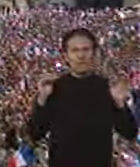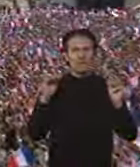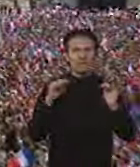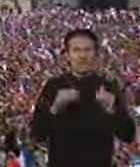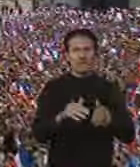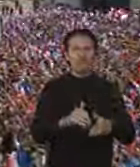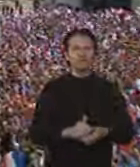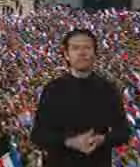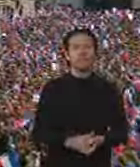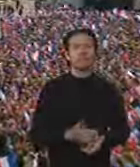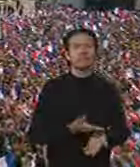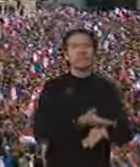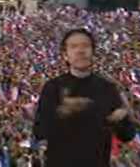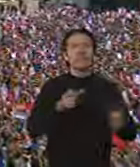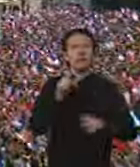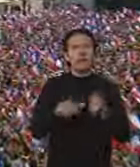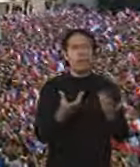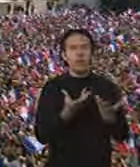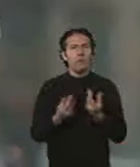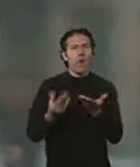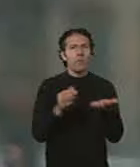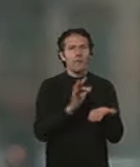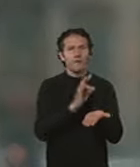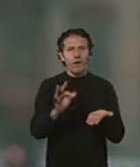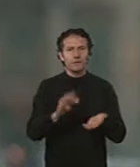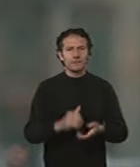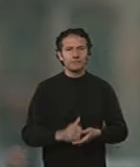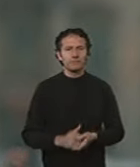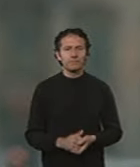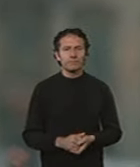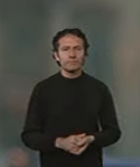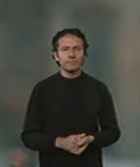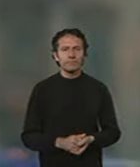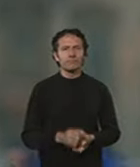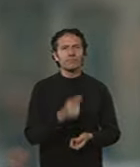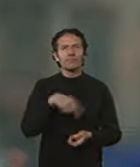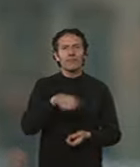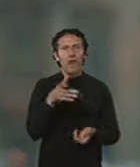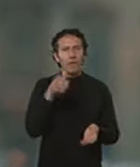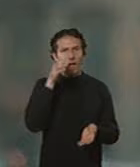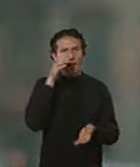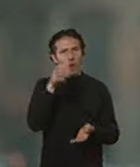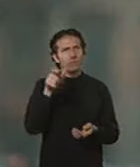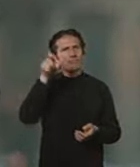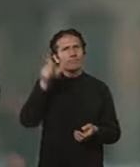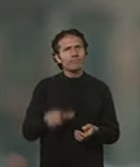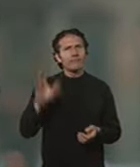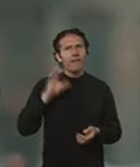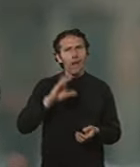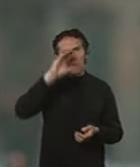200000 vous êtes le peuple de France écoutez le général de